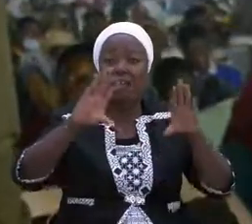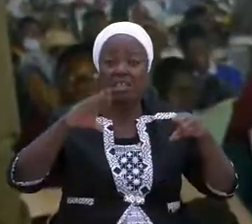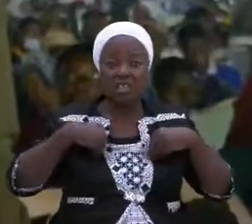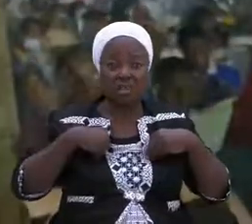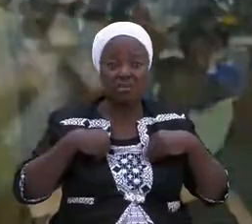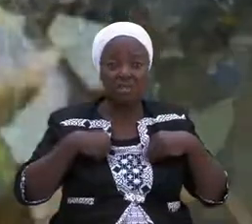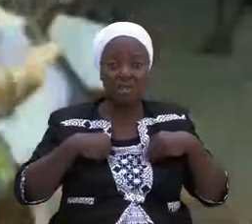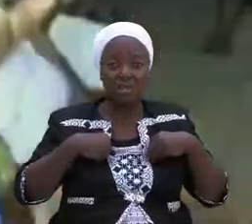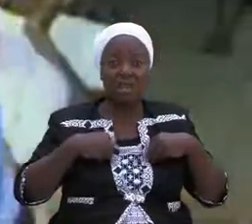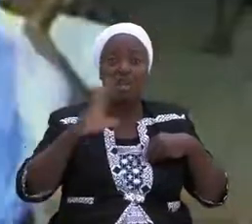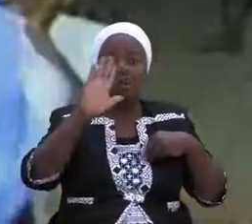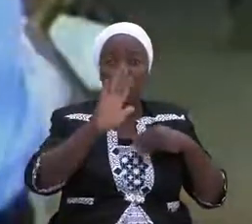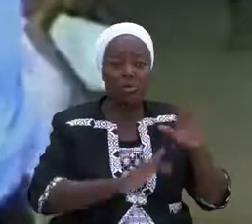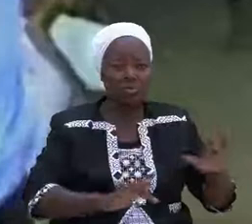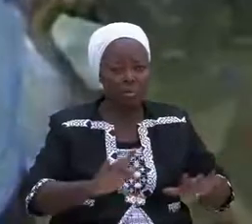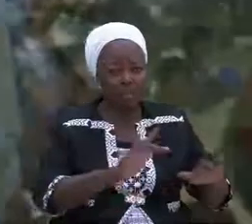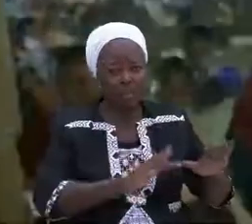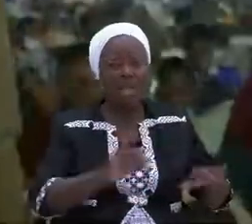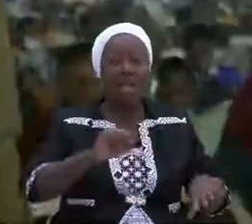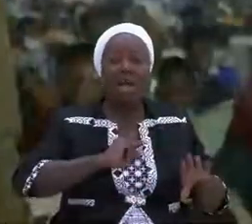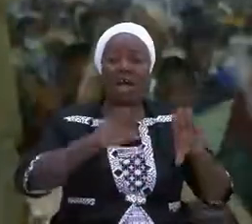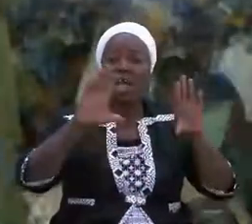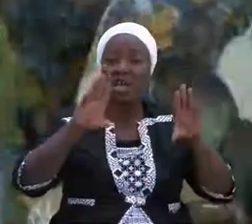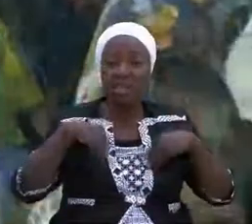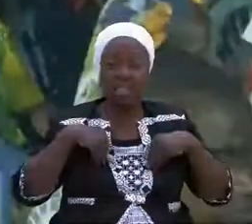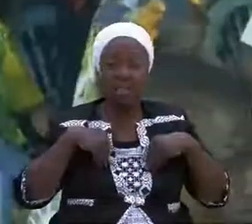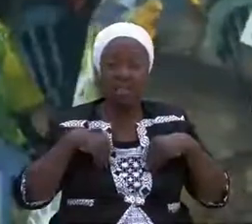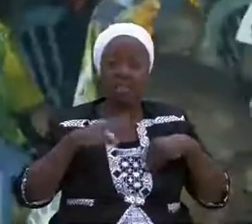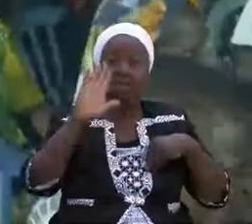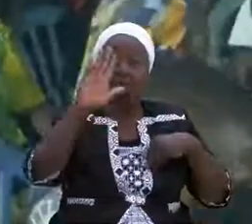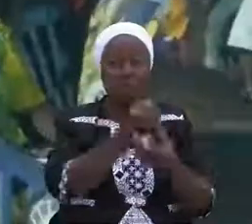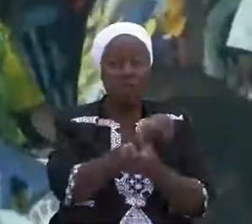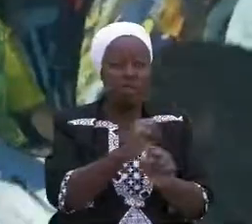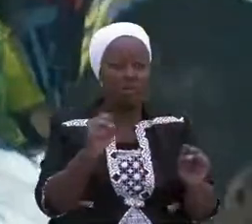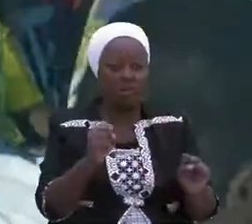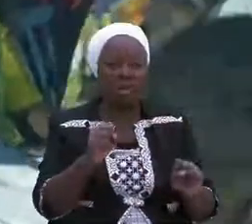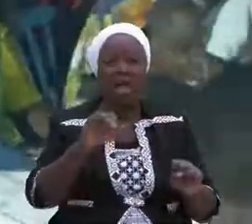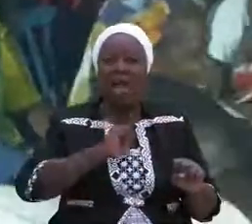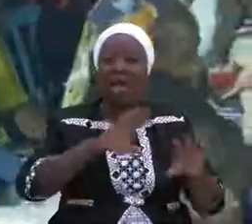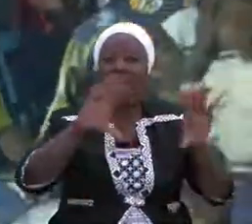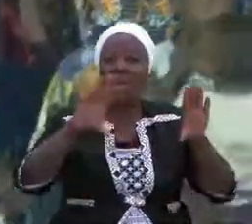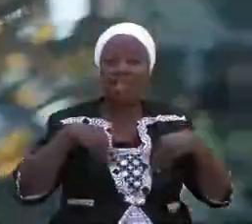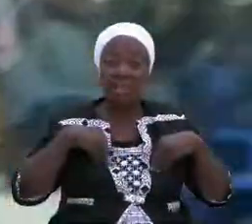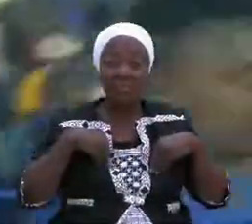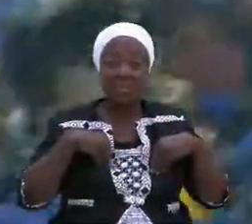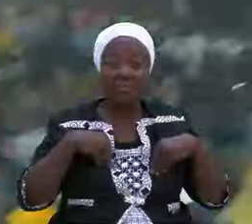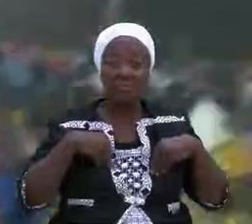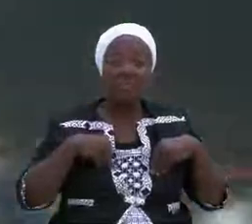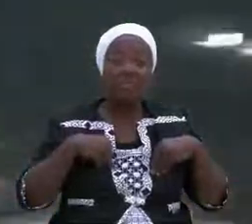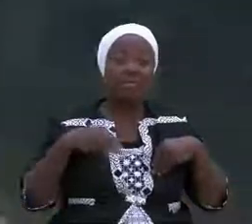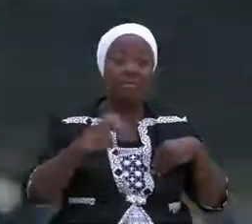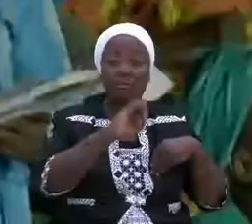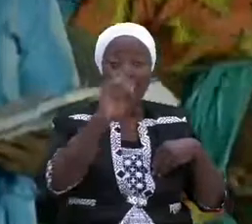J'accepte ta miséricorde. J'accepte ton salut. J'accepte la